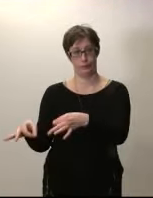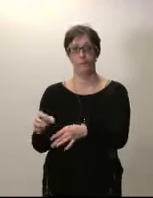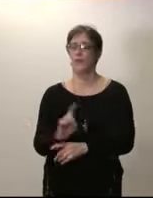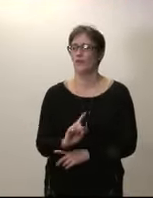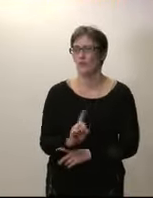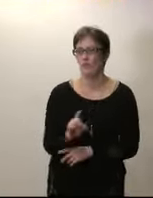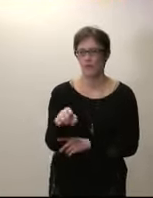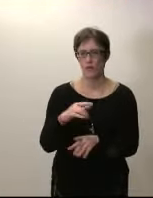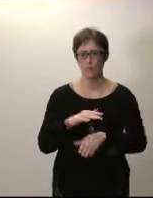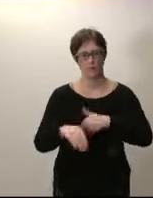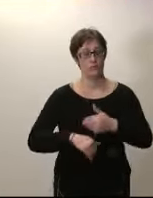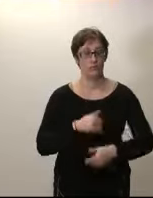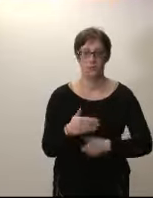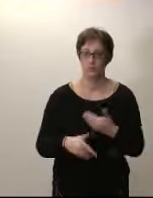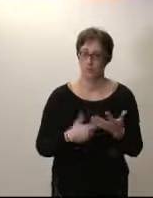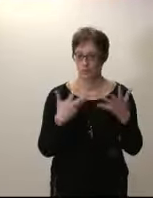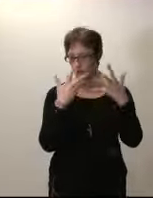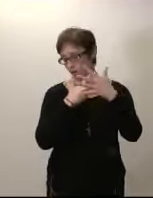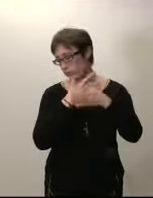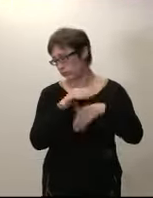Vous mélangez tout, là.